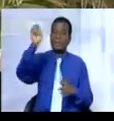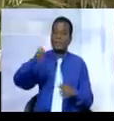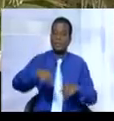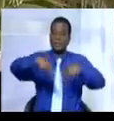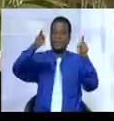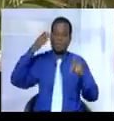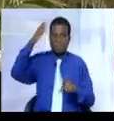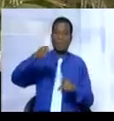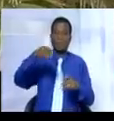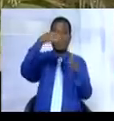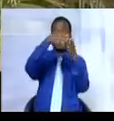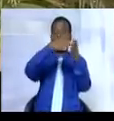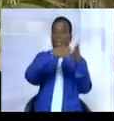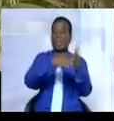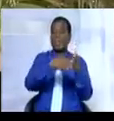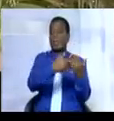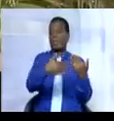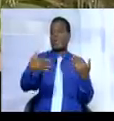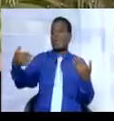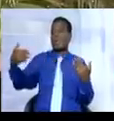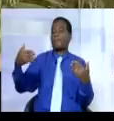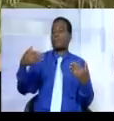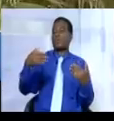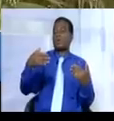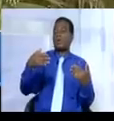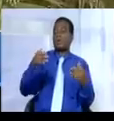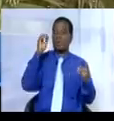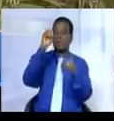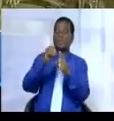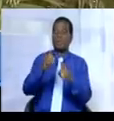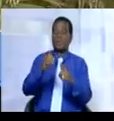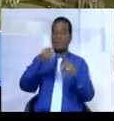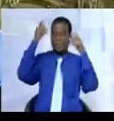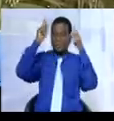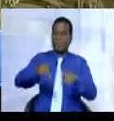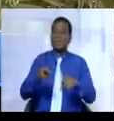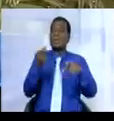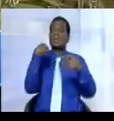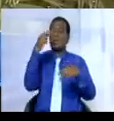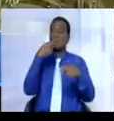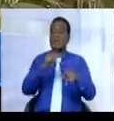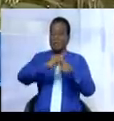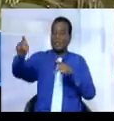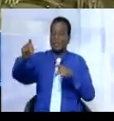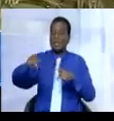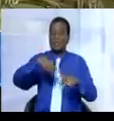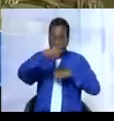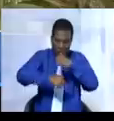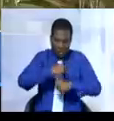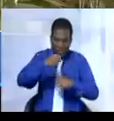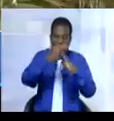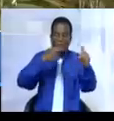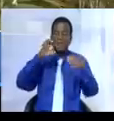aussi d'identifier de manière objective les victimes, c'est-à-dire des hommes et des femmes, qui ont souffert de cette